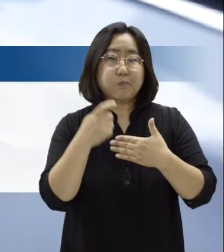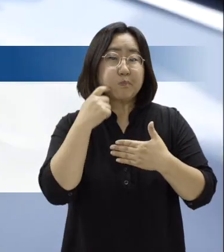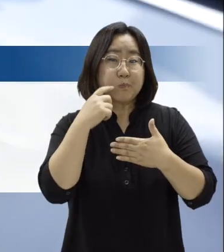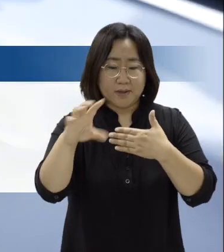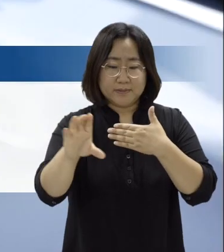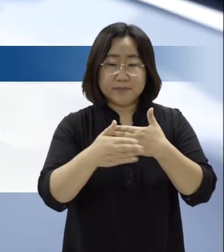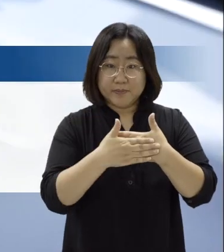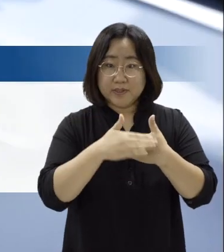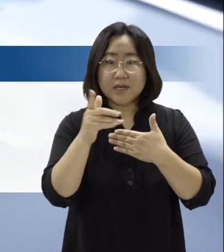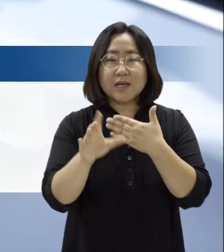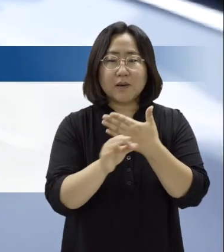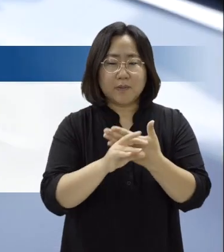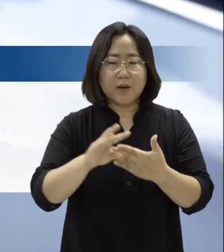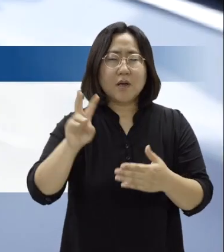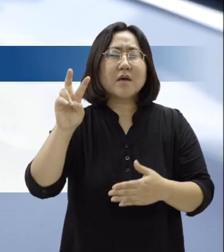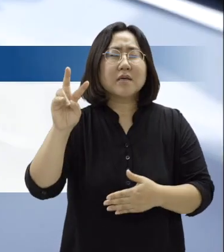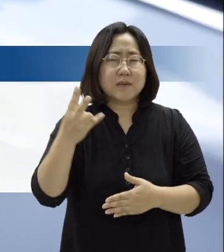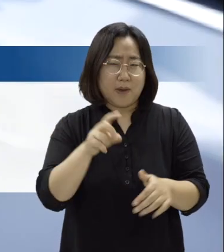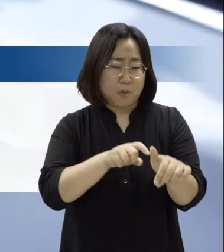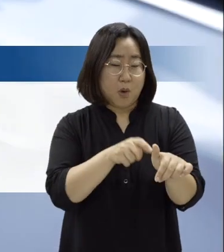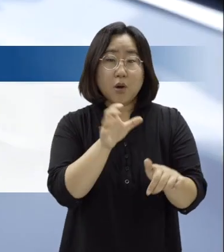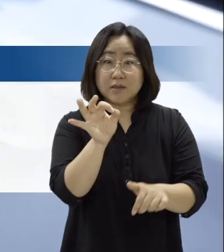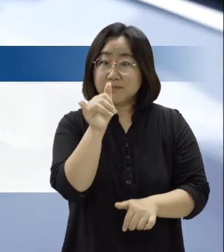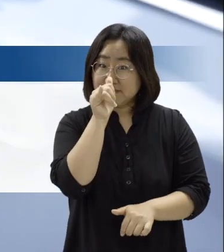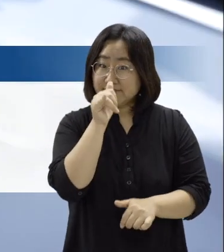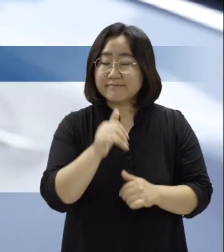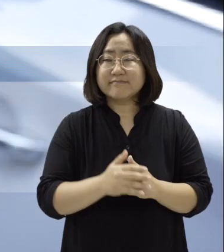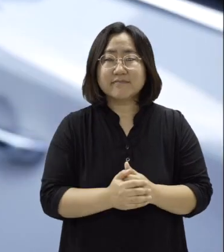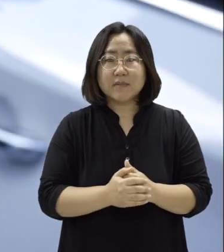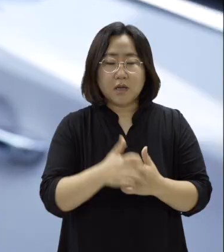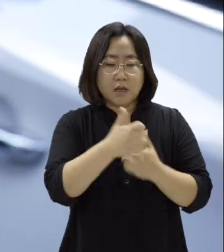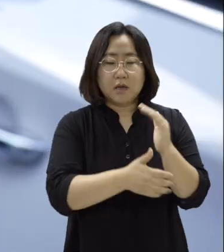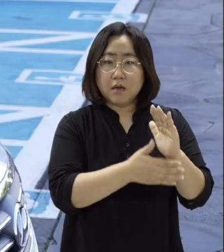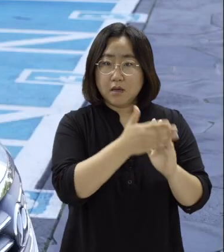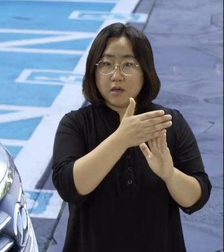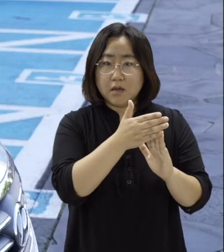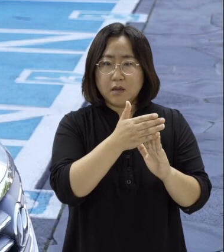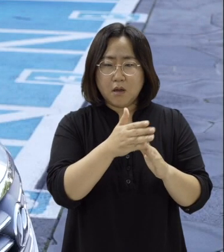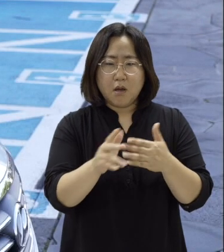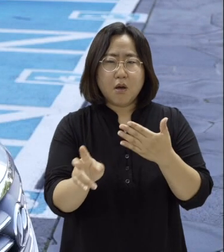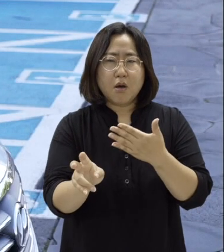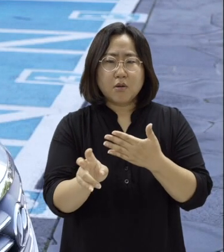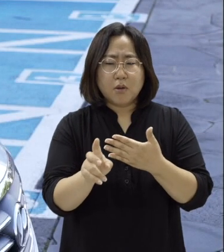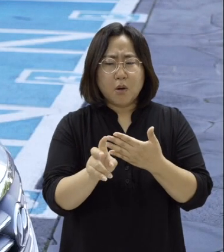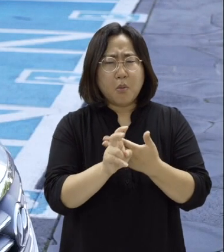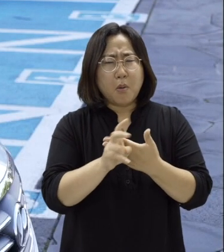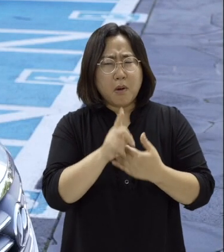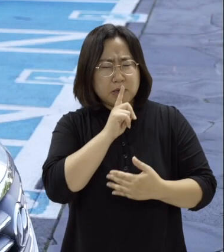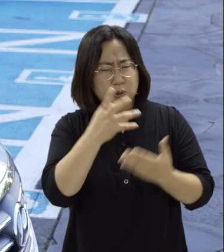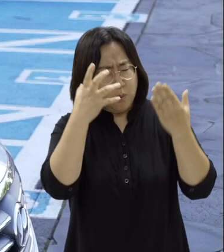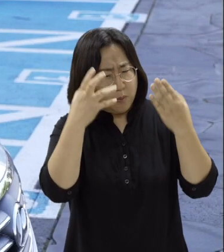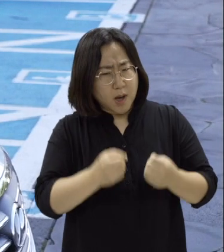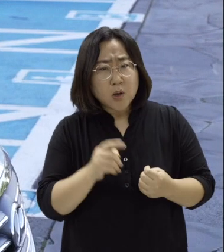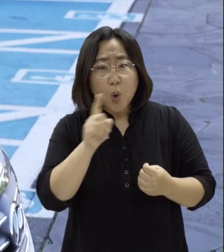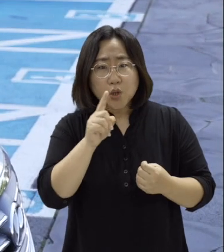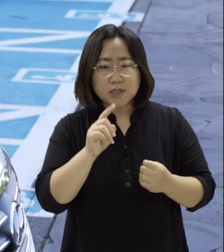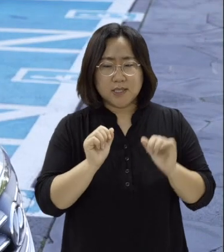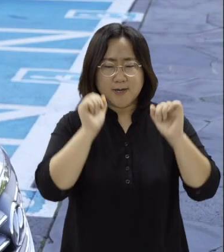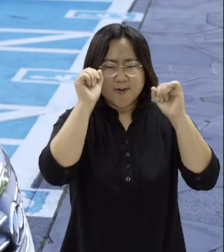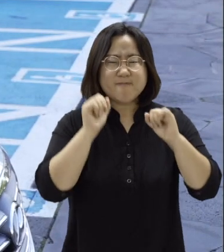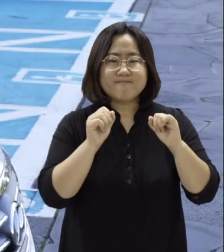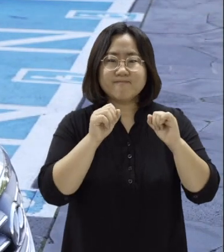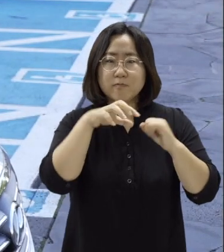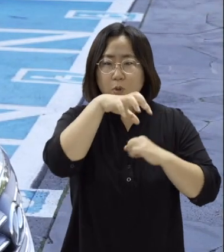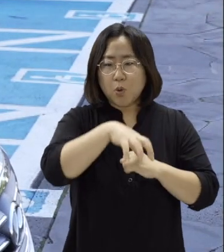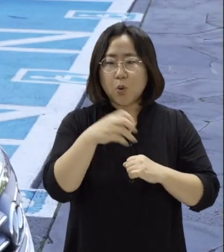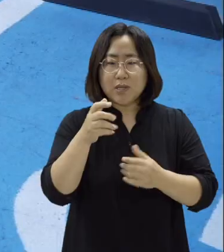사용은 200만원의 과태료가 부과되는데요. 서귀포시는 위반 신고가 가장 많은 공공체육시설과